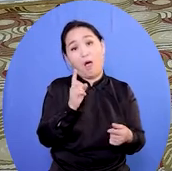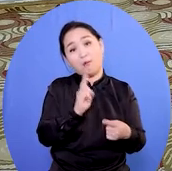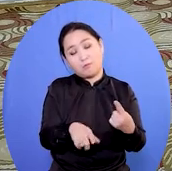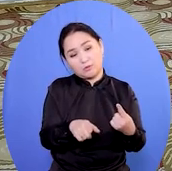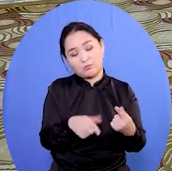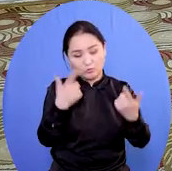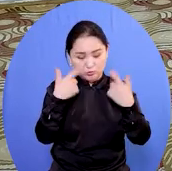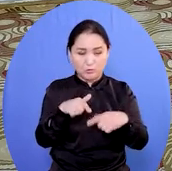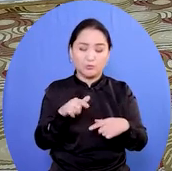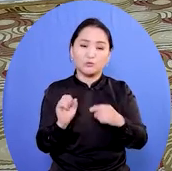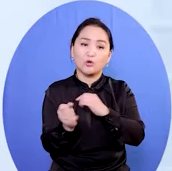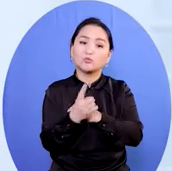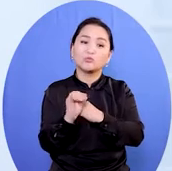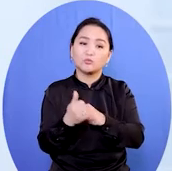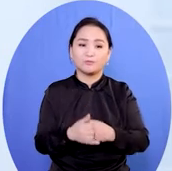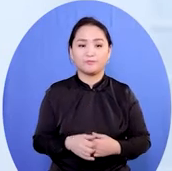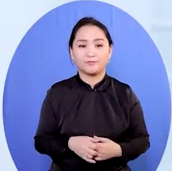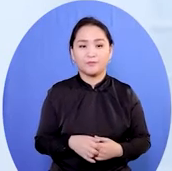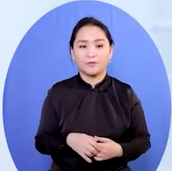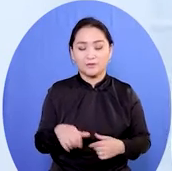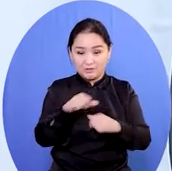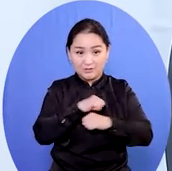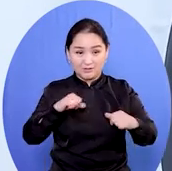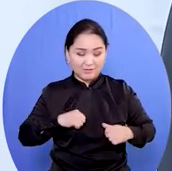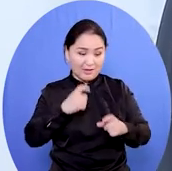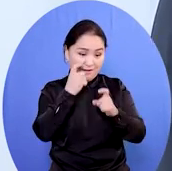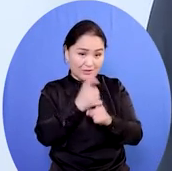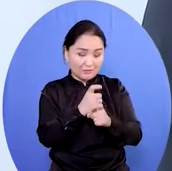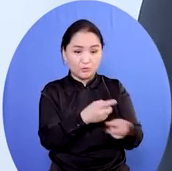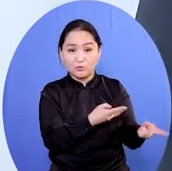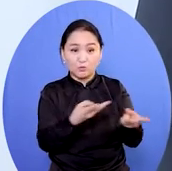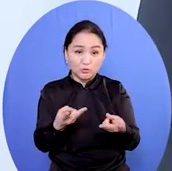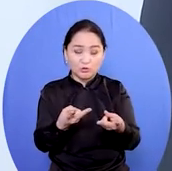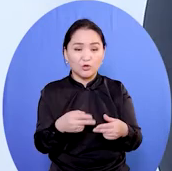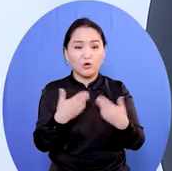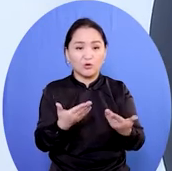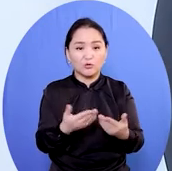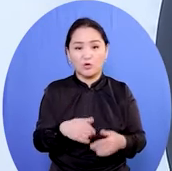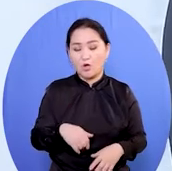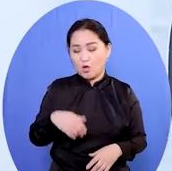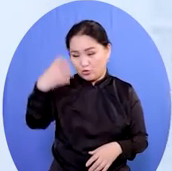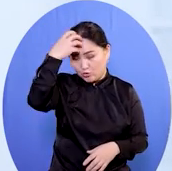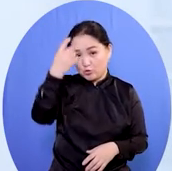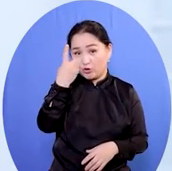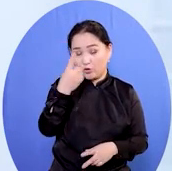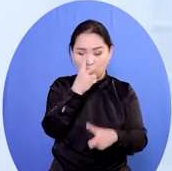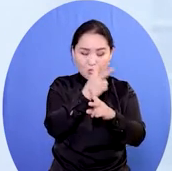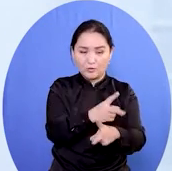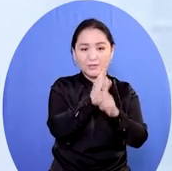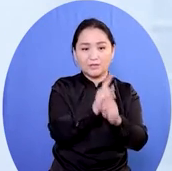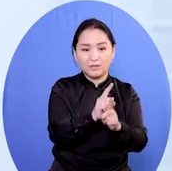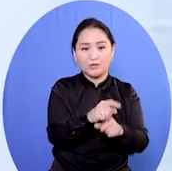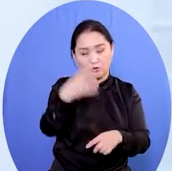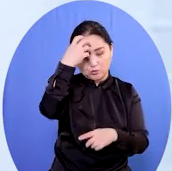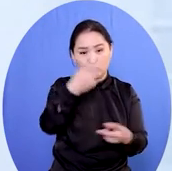зохион байгуулалтанд ер нь юугаар онцлогтой байдаг вэ? Иргэдэд бол халамжийн үйлчилгээг хүргэхэд бол бид нар адилхан тэ төрийн нэг л хуулийн хүрээнд одоо төрийн үйлчилгээг